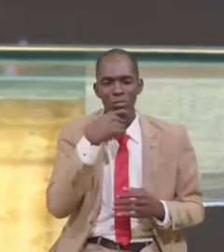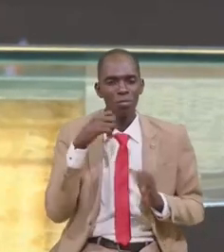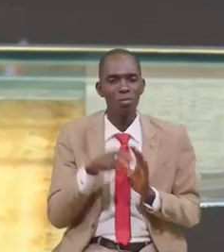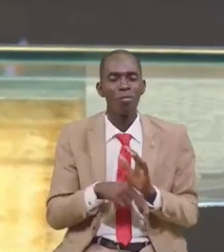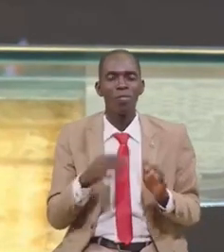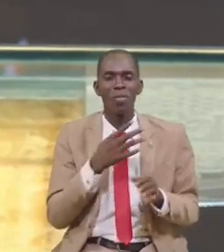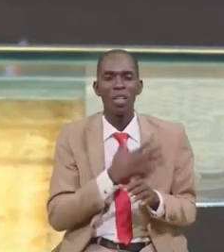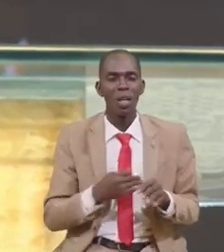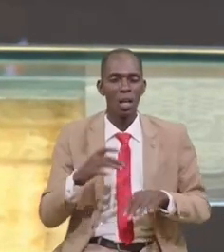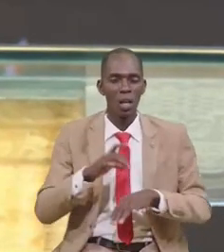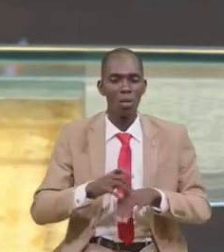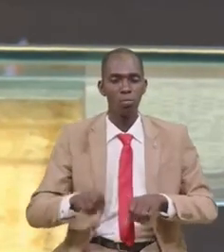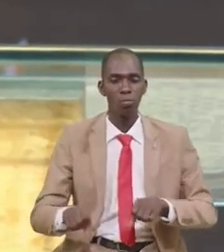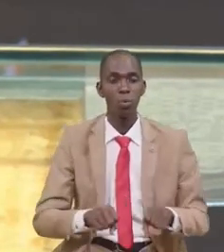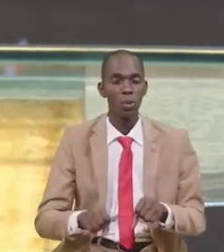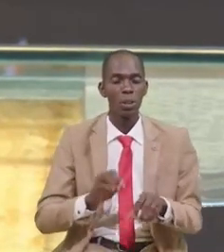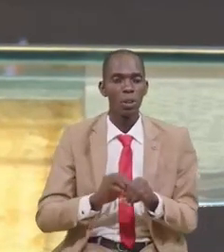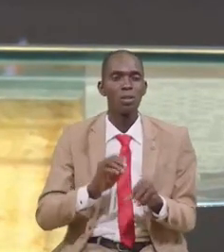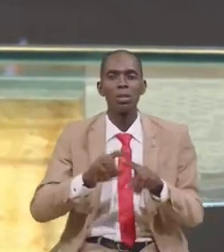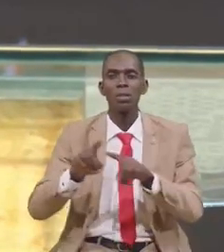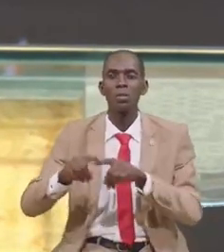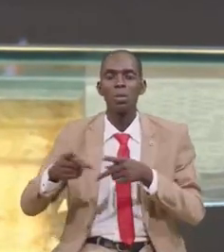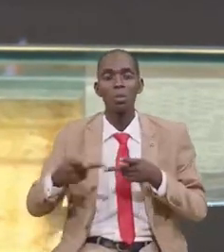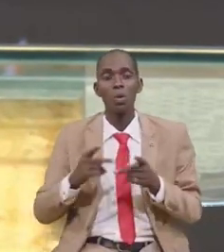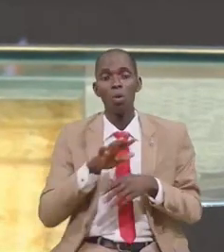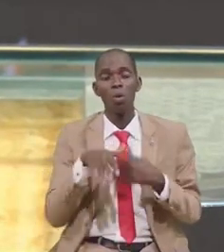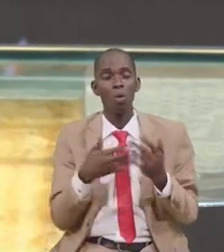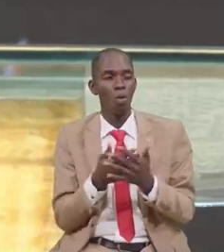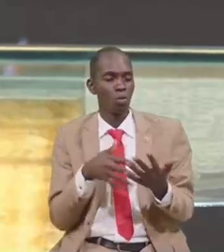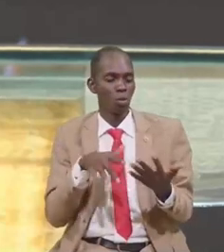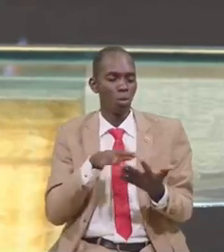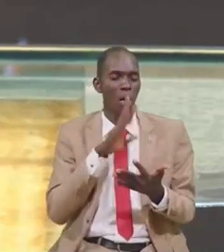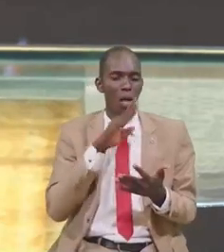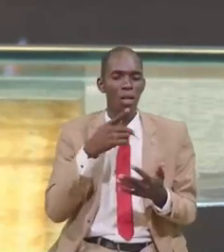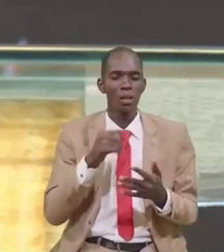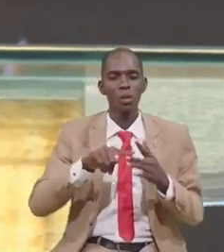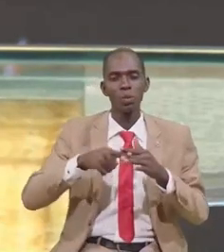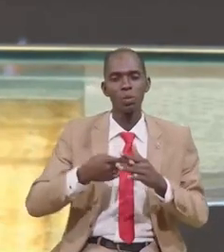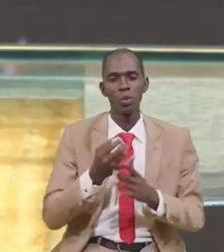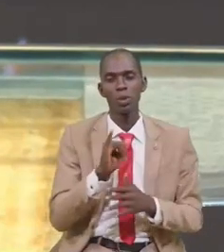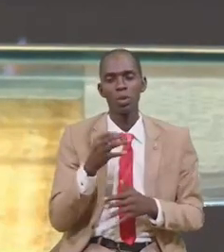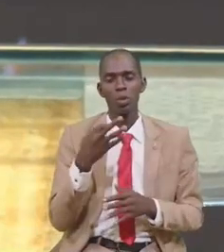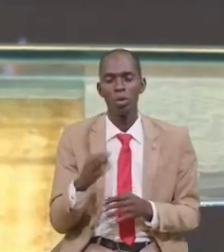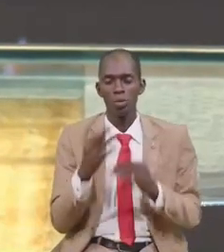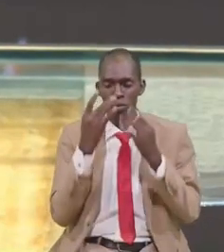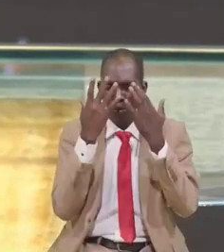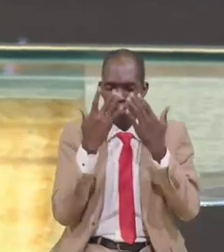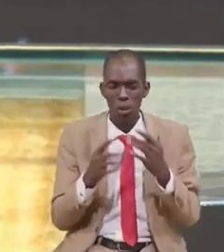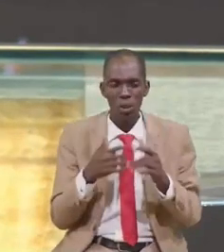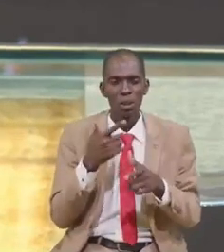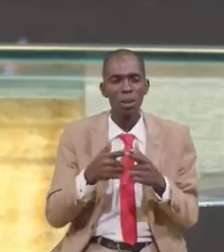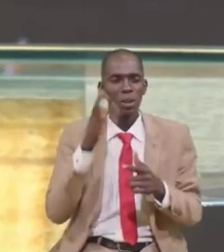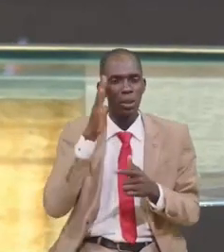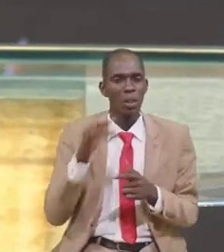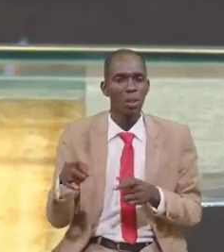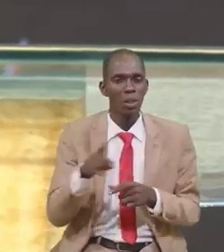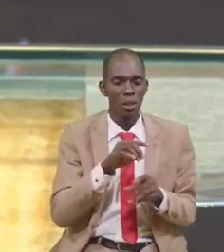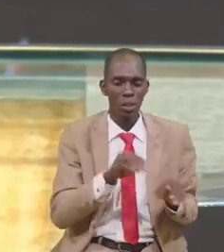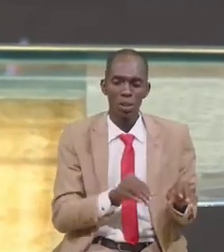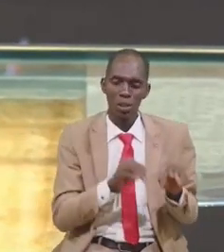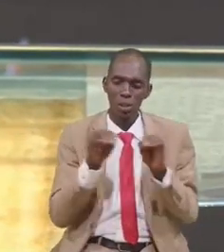terre. Tout cela ne sera que le commencement des douleurs. Alors on vous livrera au tourment et l'on